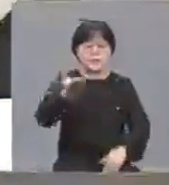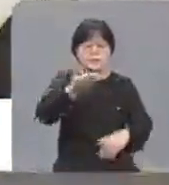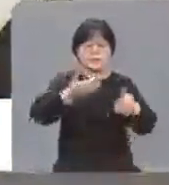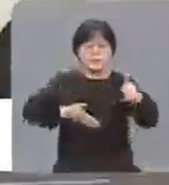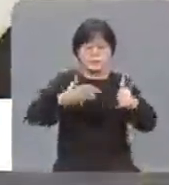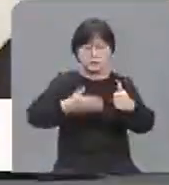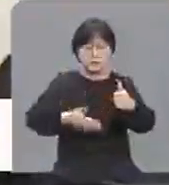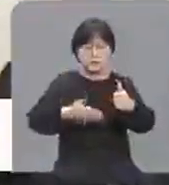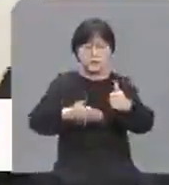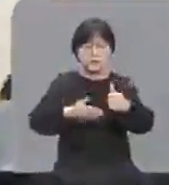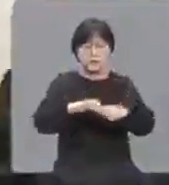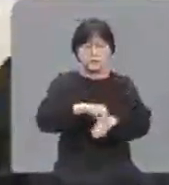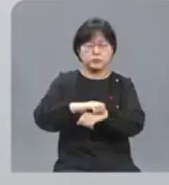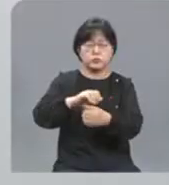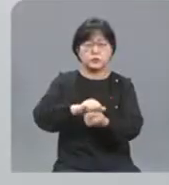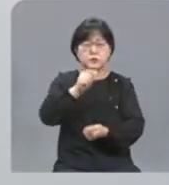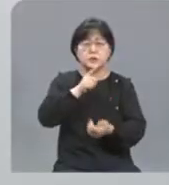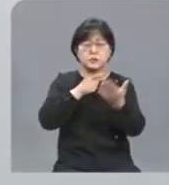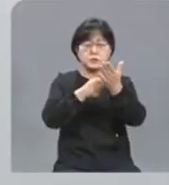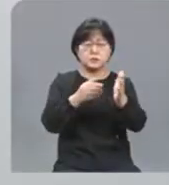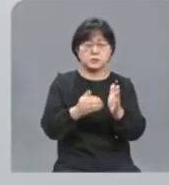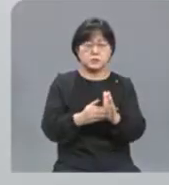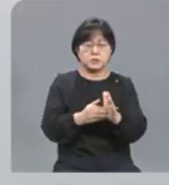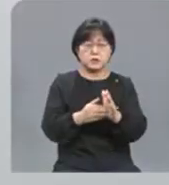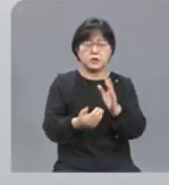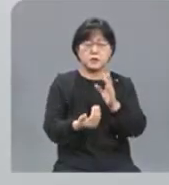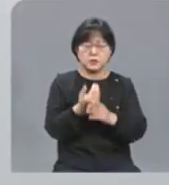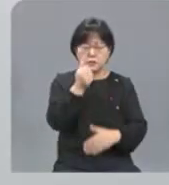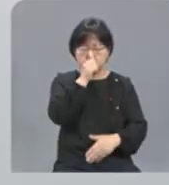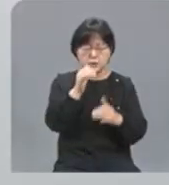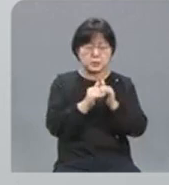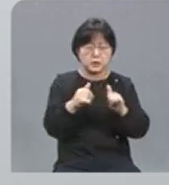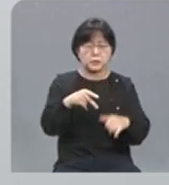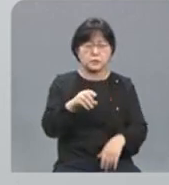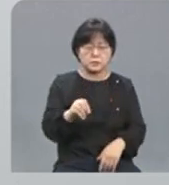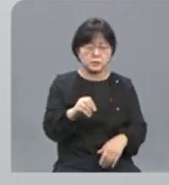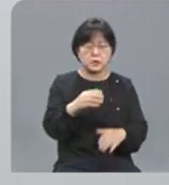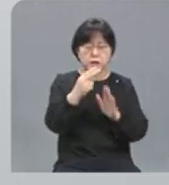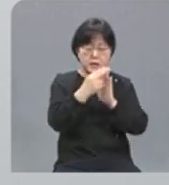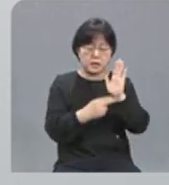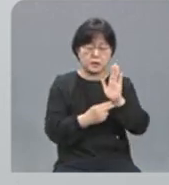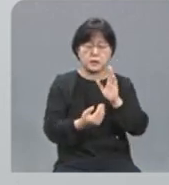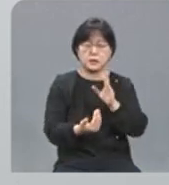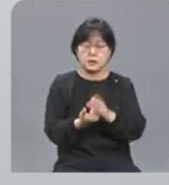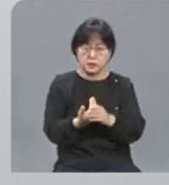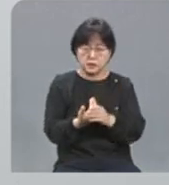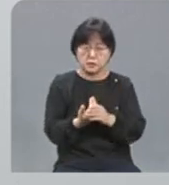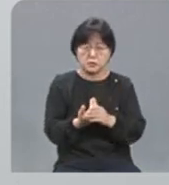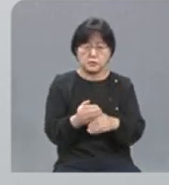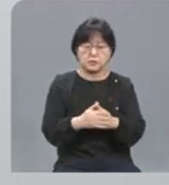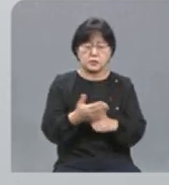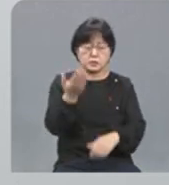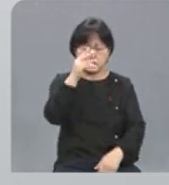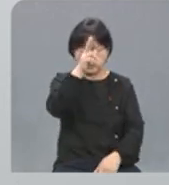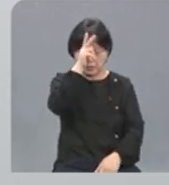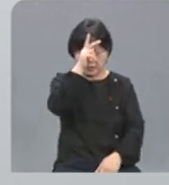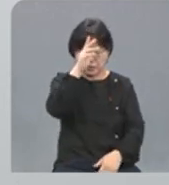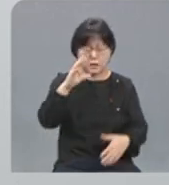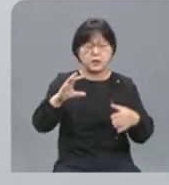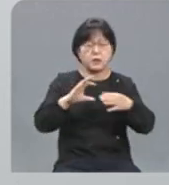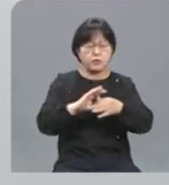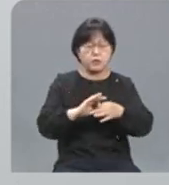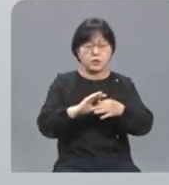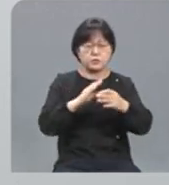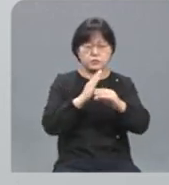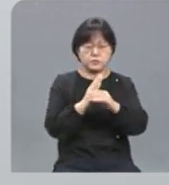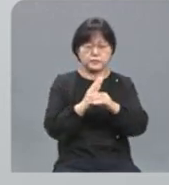혐의로 구속영장을 청구했습니다 사건 브로코 성시가 개입한 가상화폐 사기 사건의 수사 비리에도 전직 경찰관이 연루되